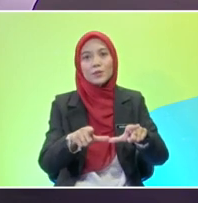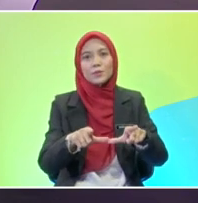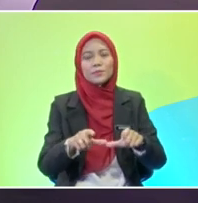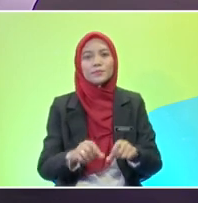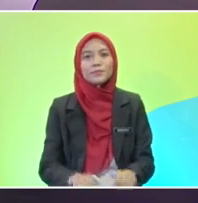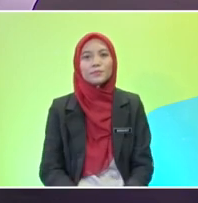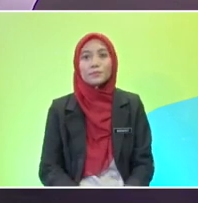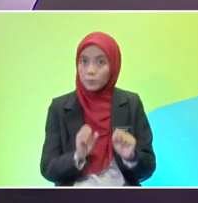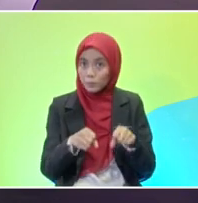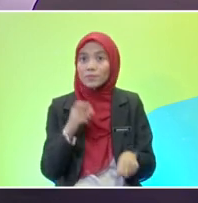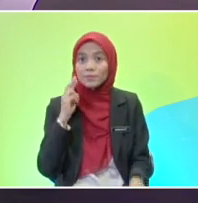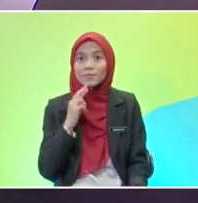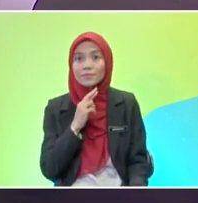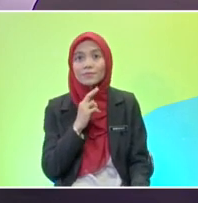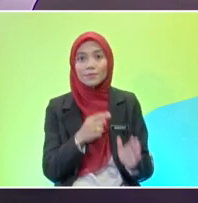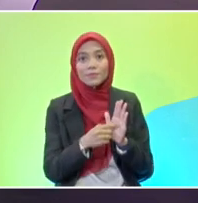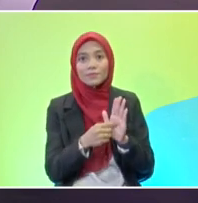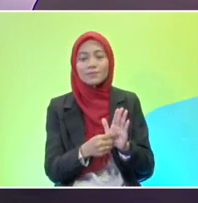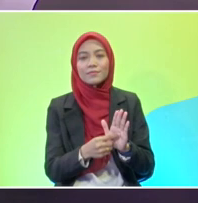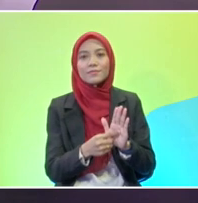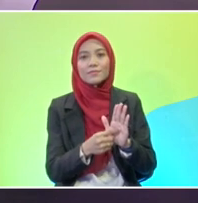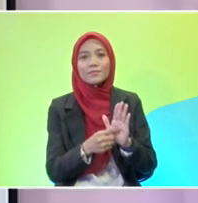Tunjukkan oke sama-sama